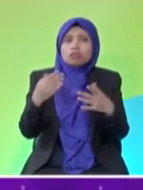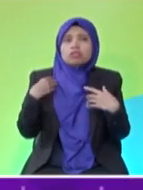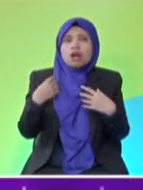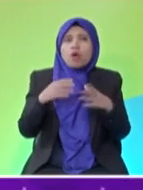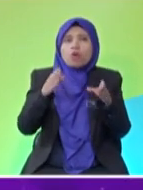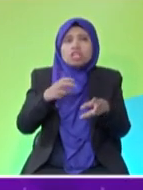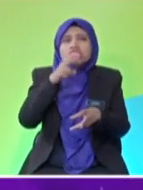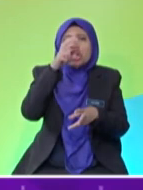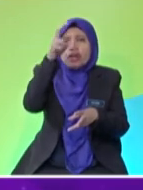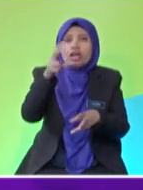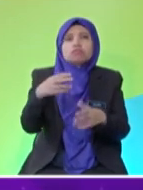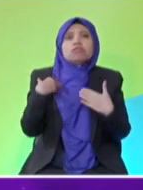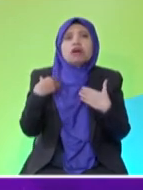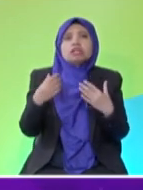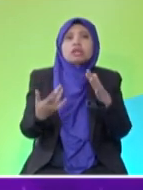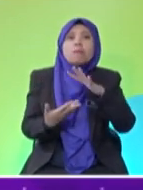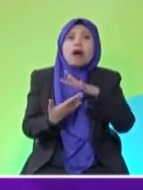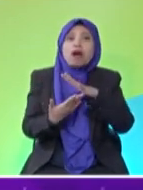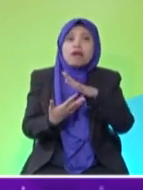tahu ada kebakaran kebocoran